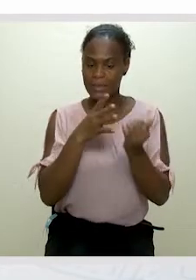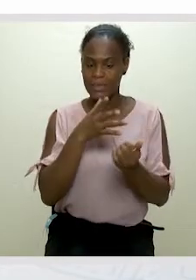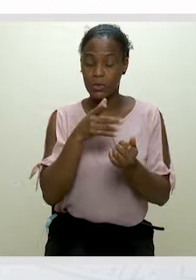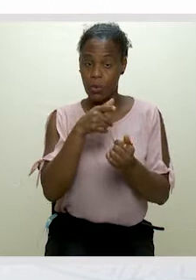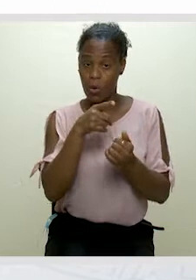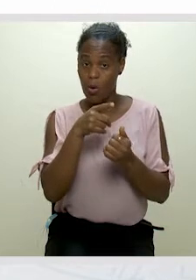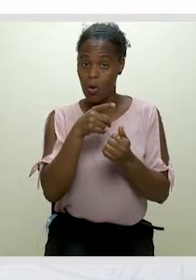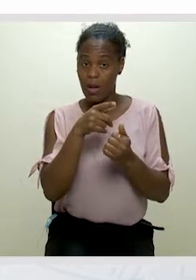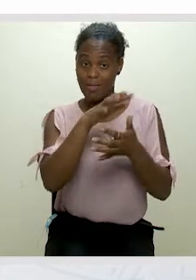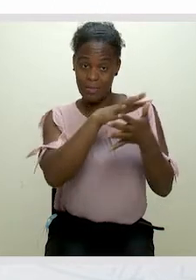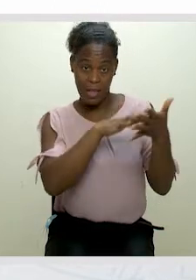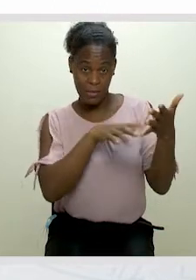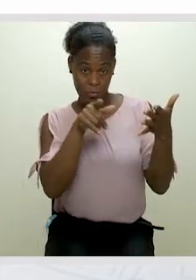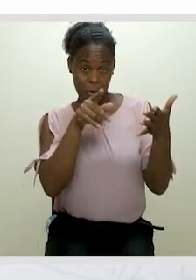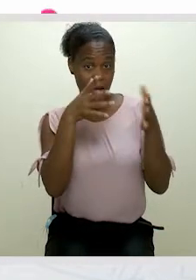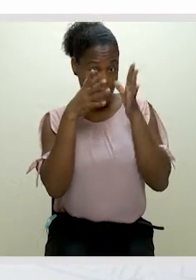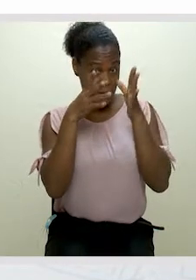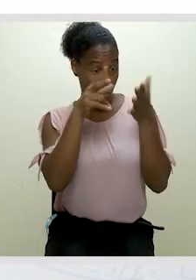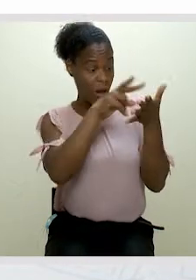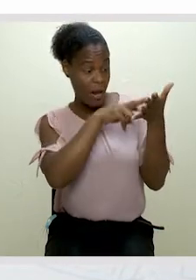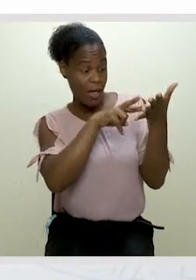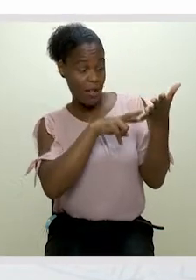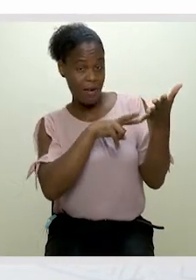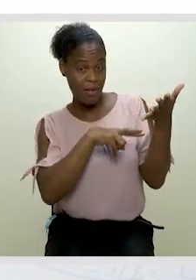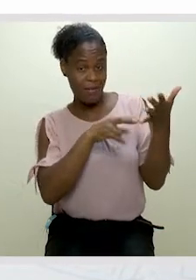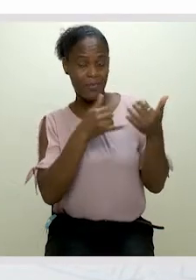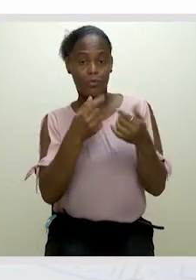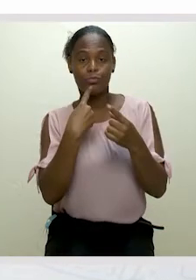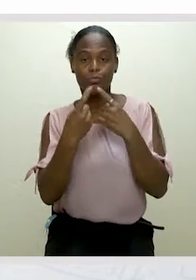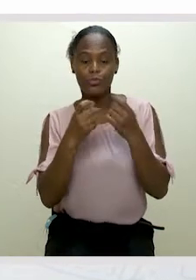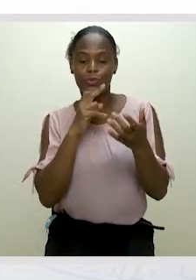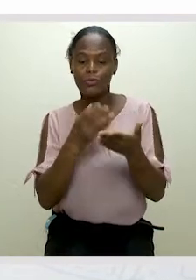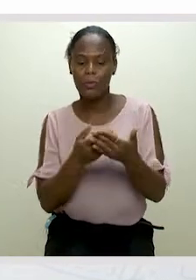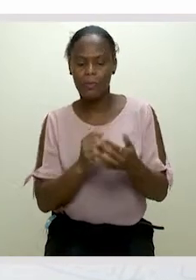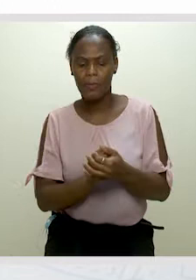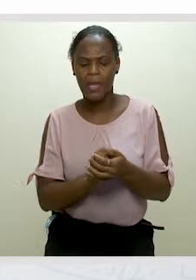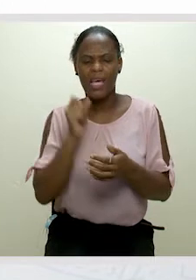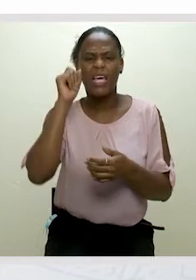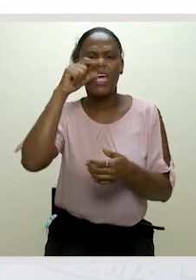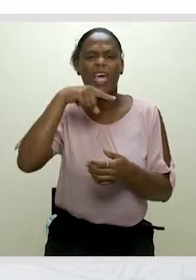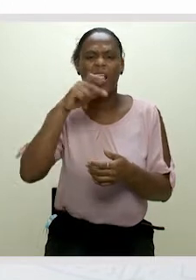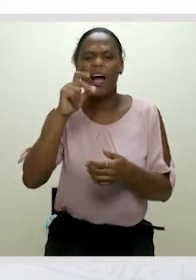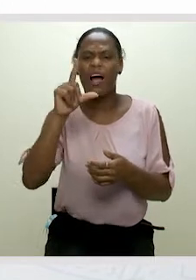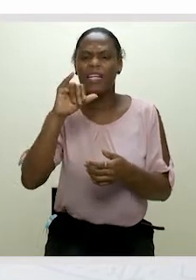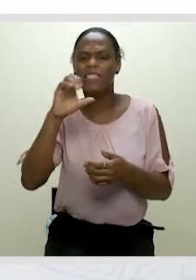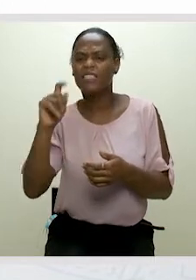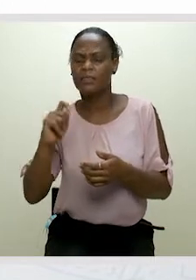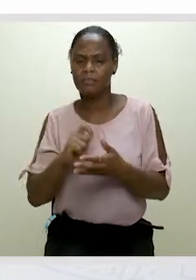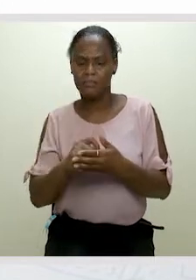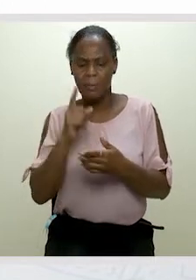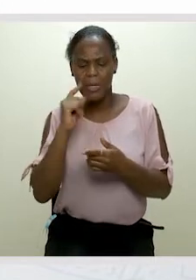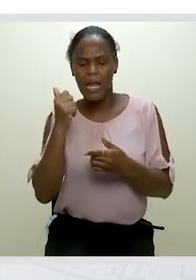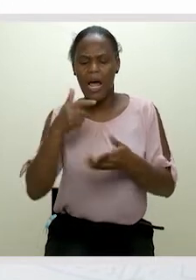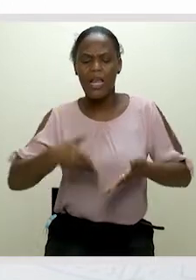attentivement le texte et réponds aux questions. Qui est Alice? Elle est de quelle nationalité? Et le